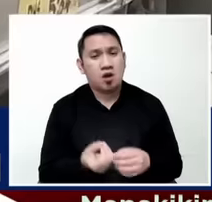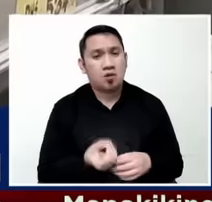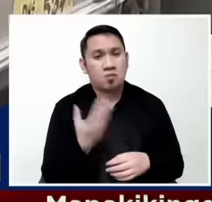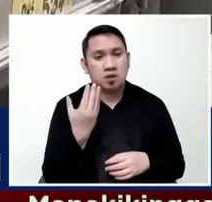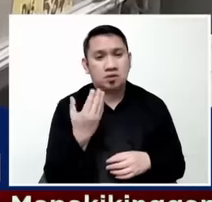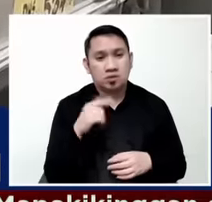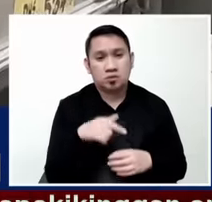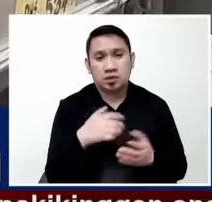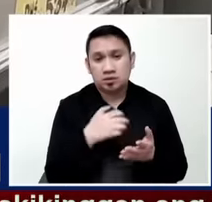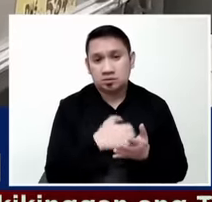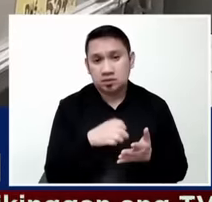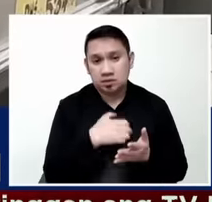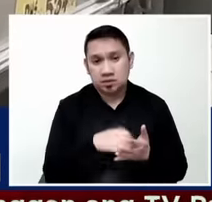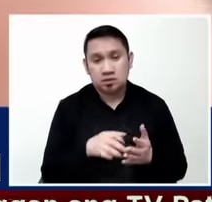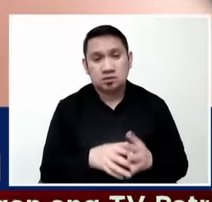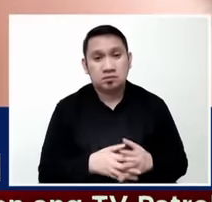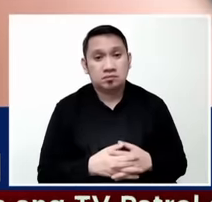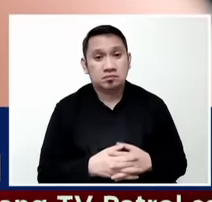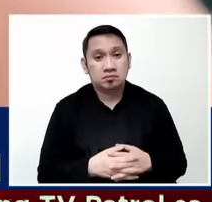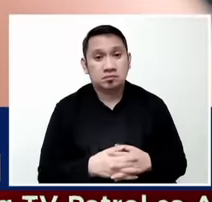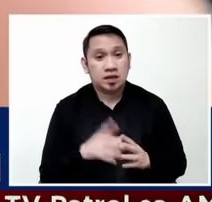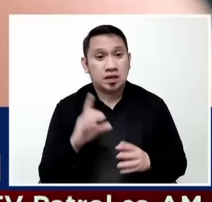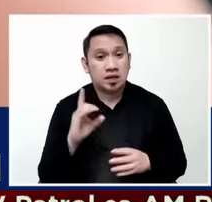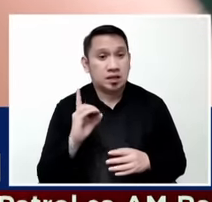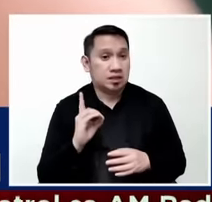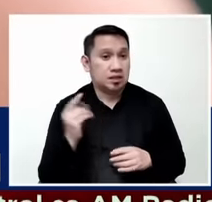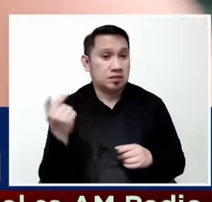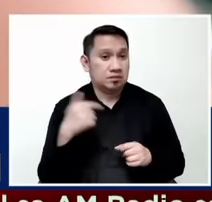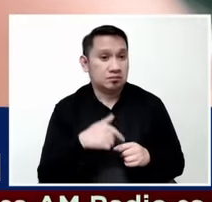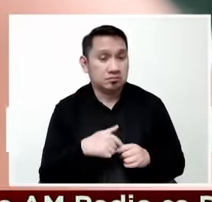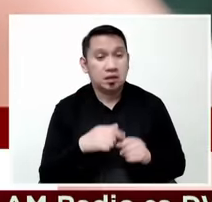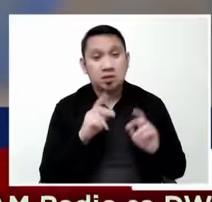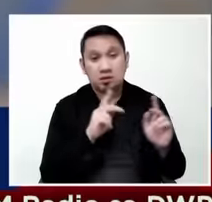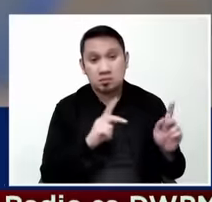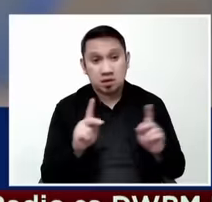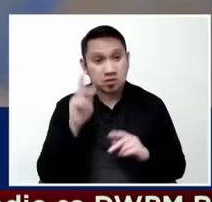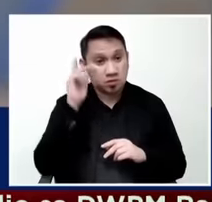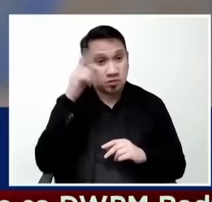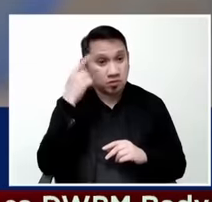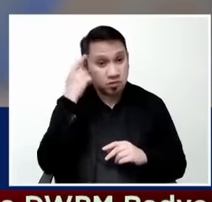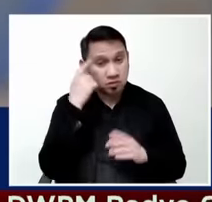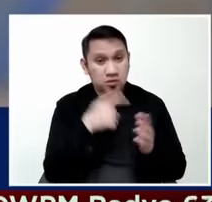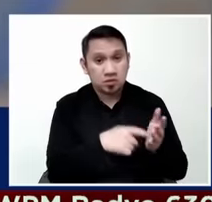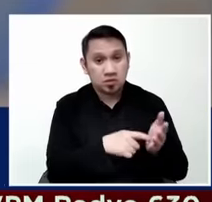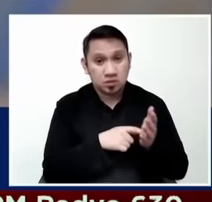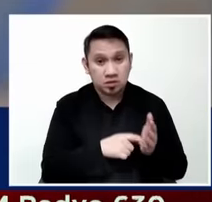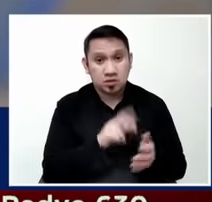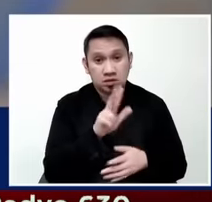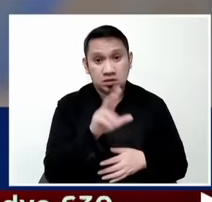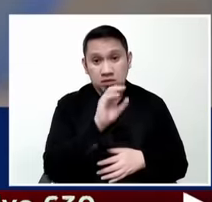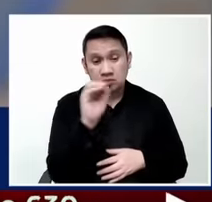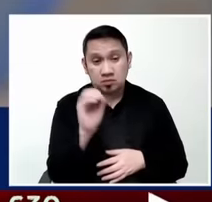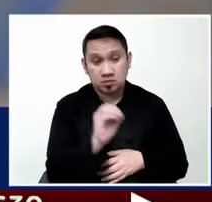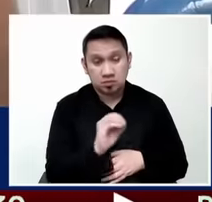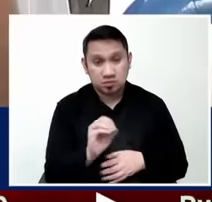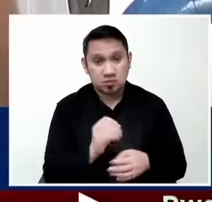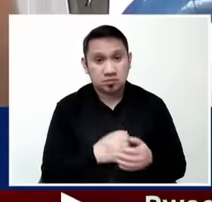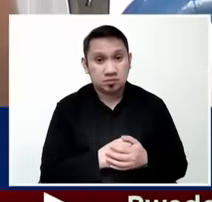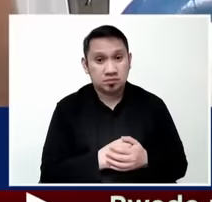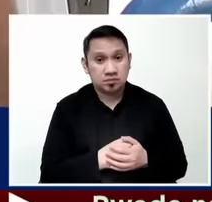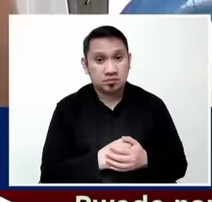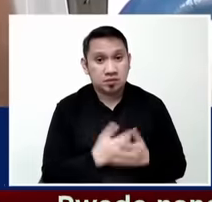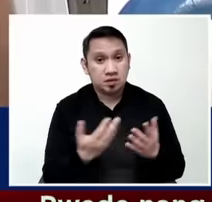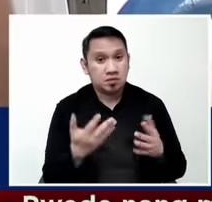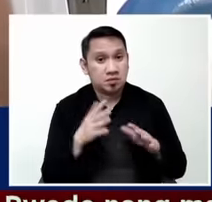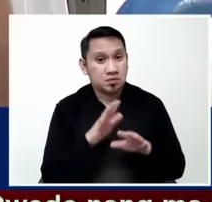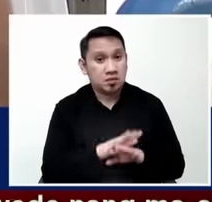gagastusin. Sa diesel naman, ang balak ng gobyerno ay obligahin ang 3% biodiesel blend mula